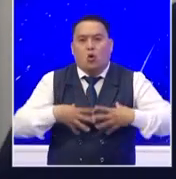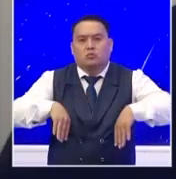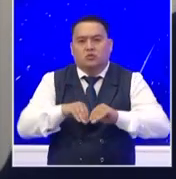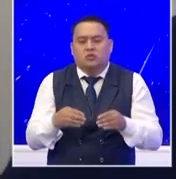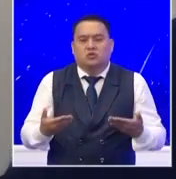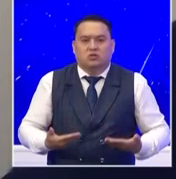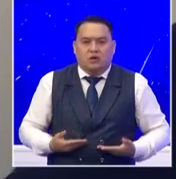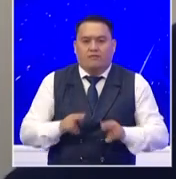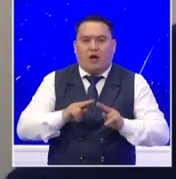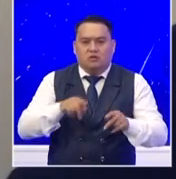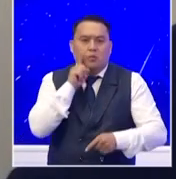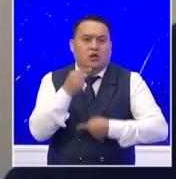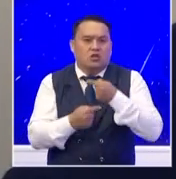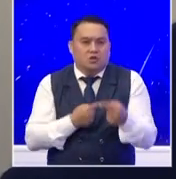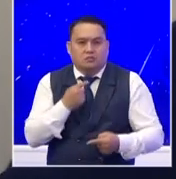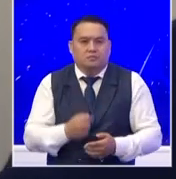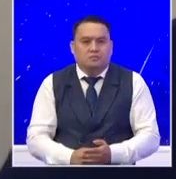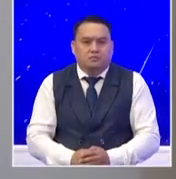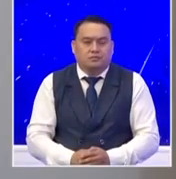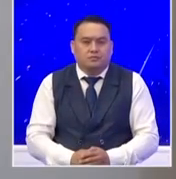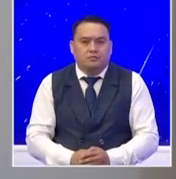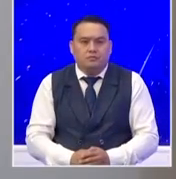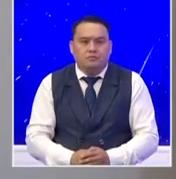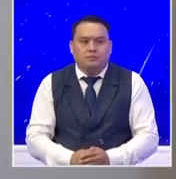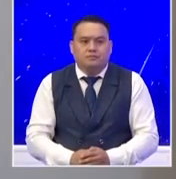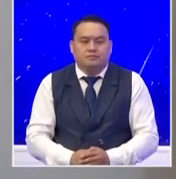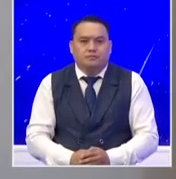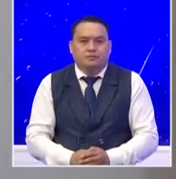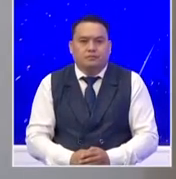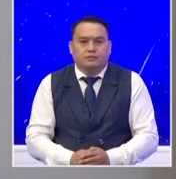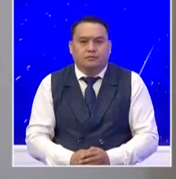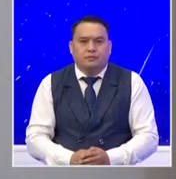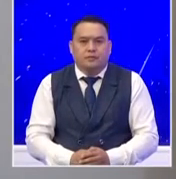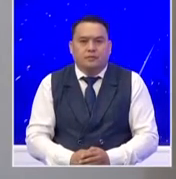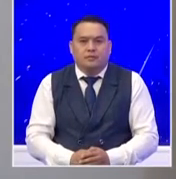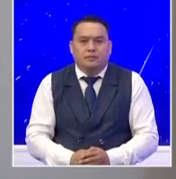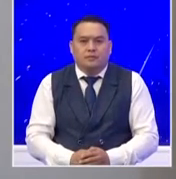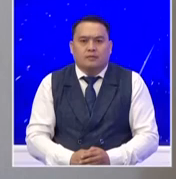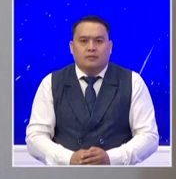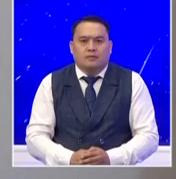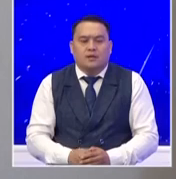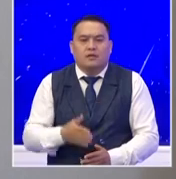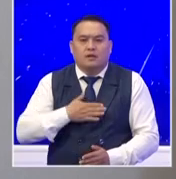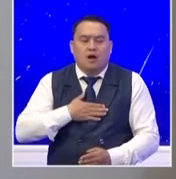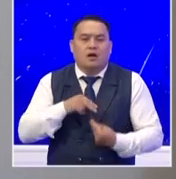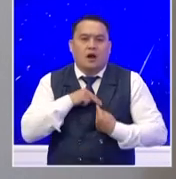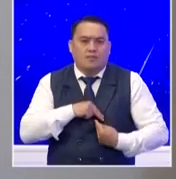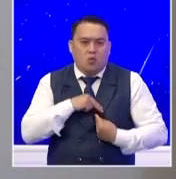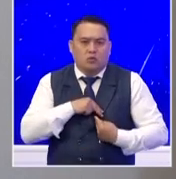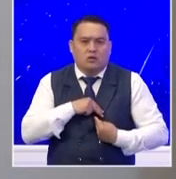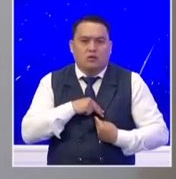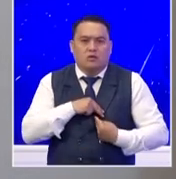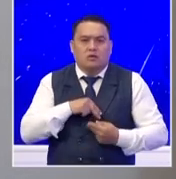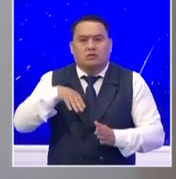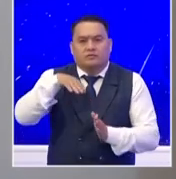жизни, так и в воспитании подрастающего поколения. Работала я, не получала ни выговора, ни